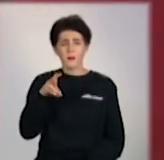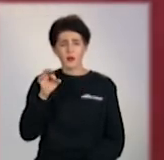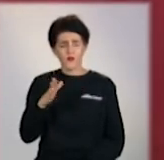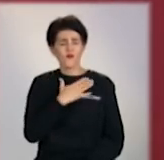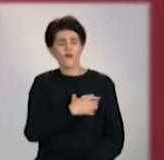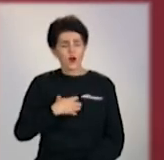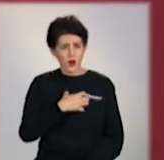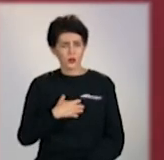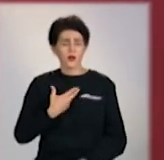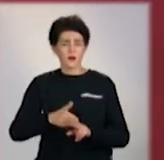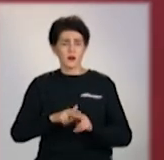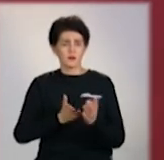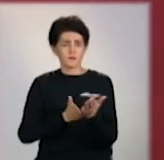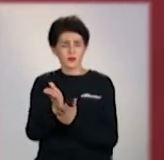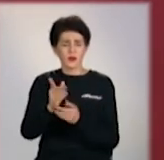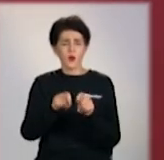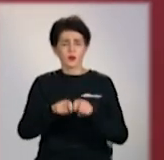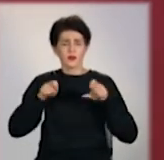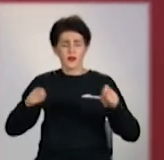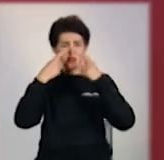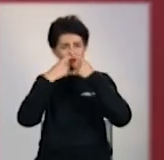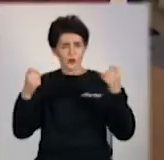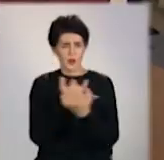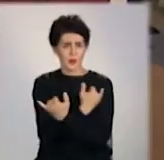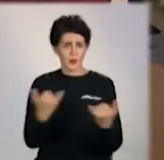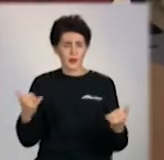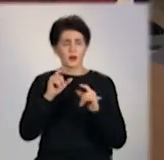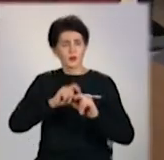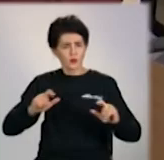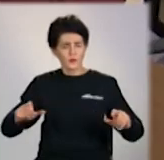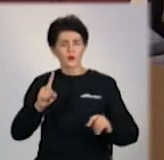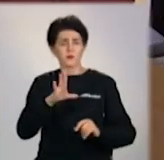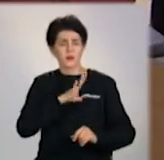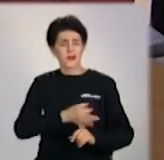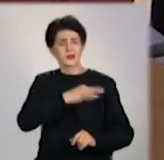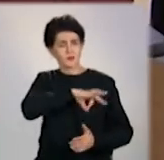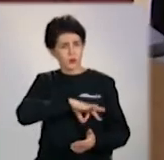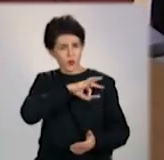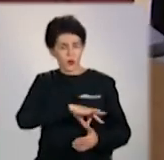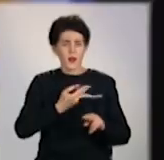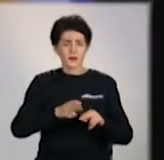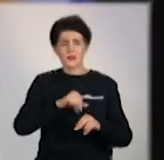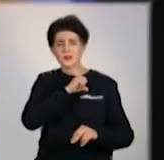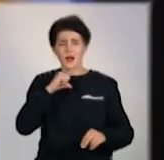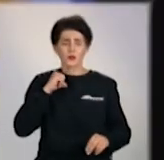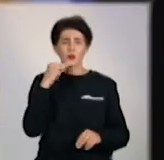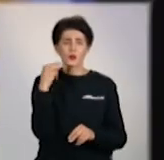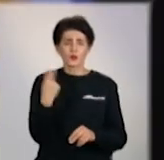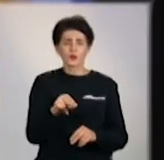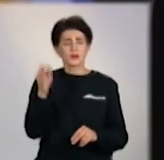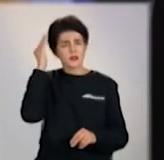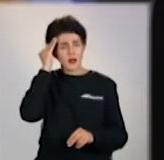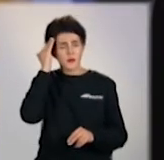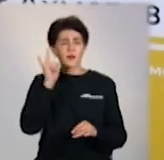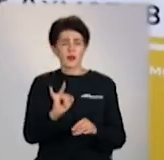ми прагнемо розкрити цю інформацію для широкої аудиторії, для того, щоб люди могли користуватися тими найкращими ексклюзивними